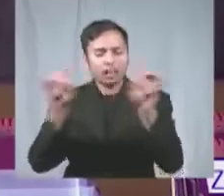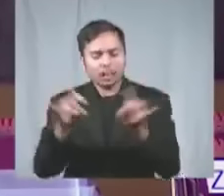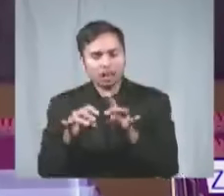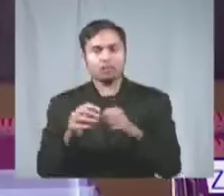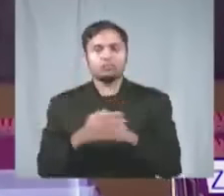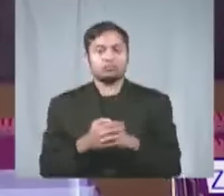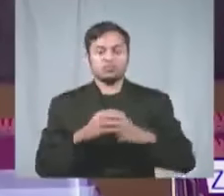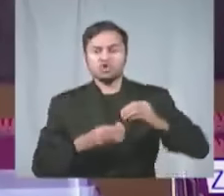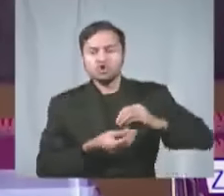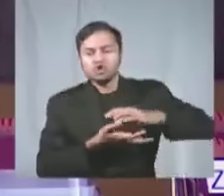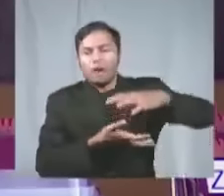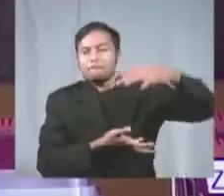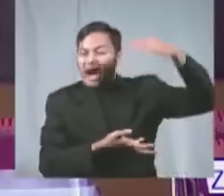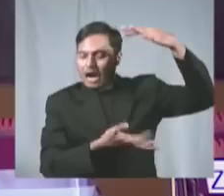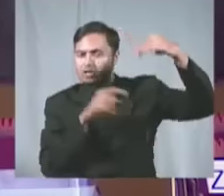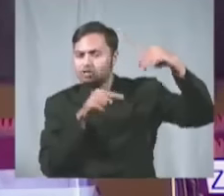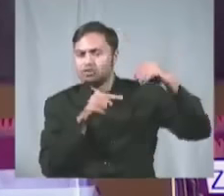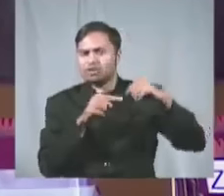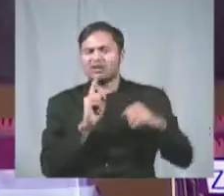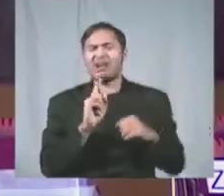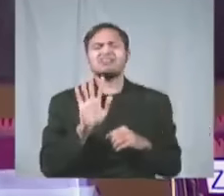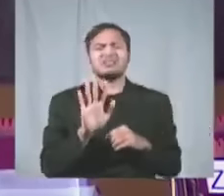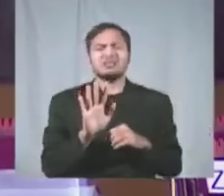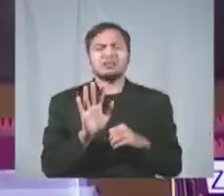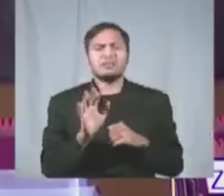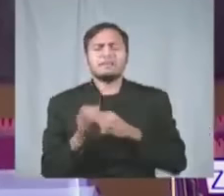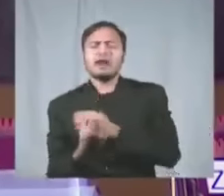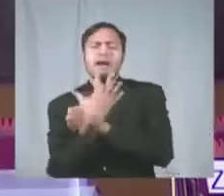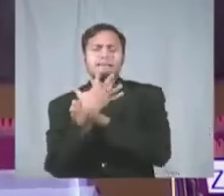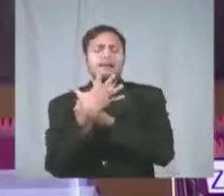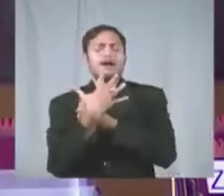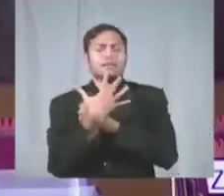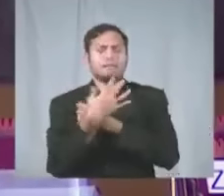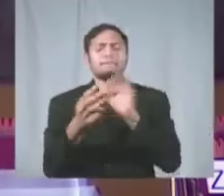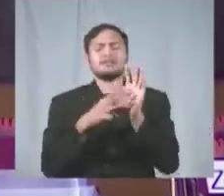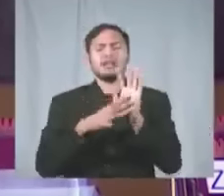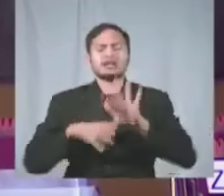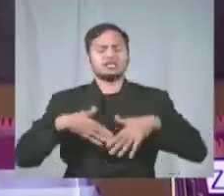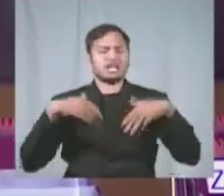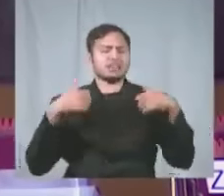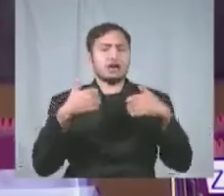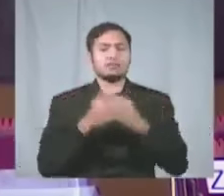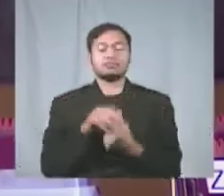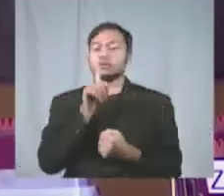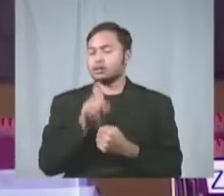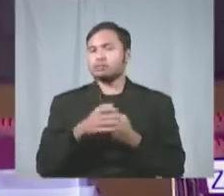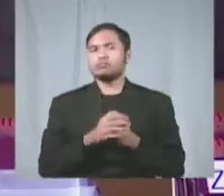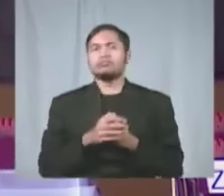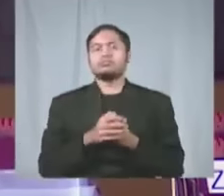masalah bagi lingkungan hidup dan kesehatan masyarakat. Pertanyaannya, jika